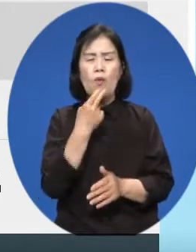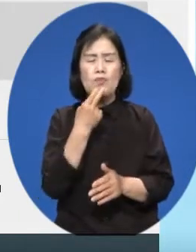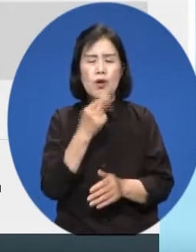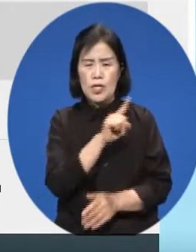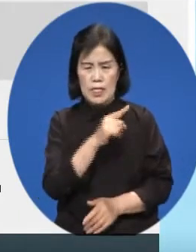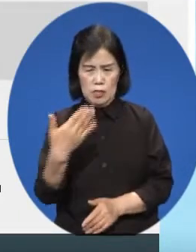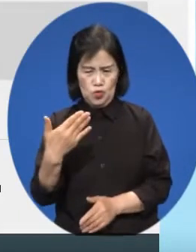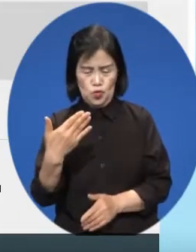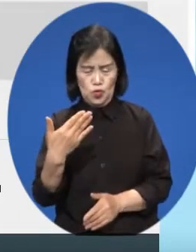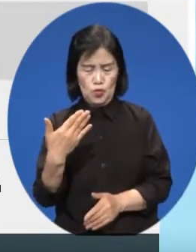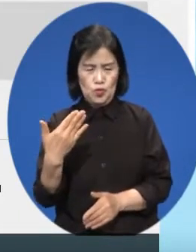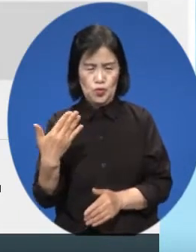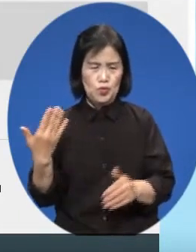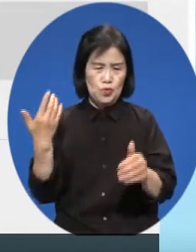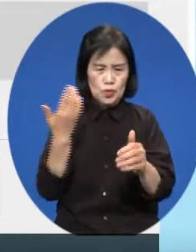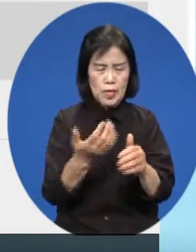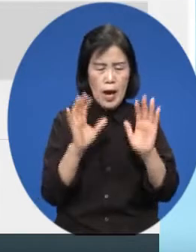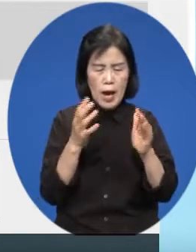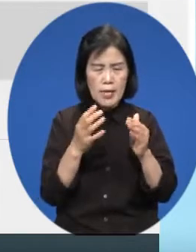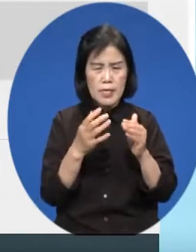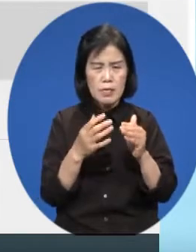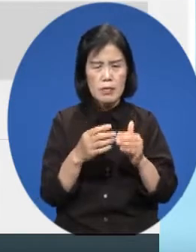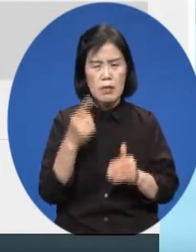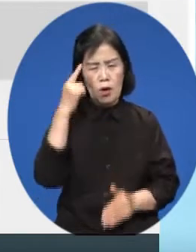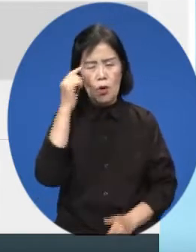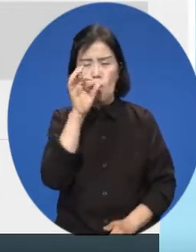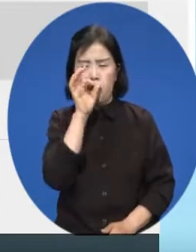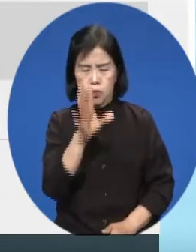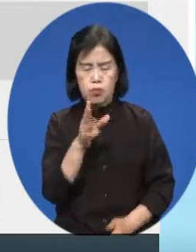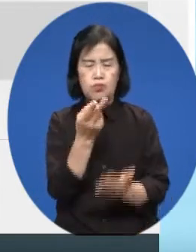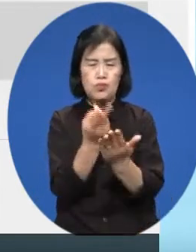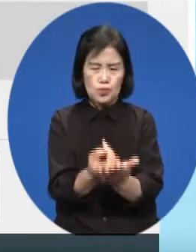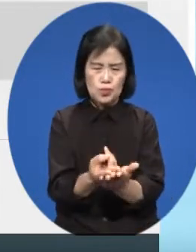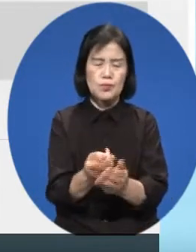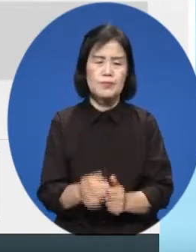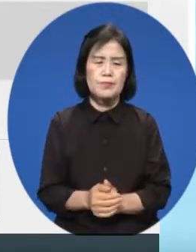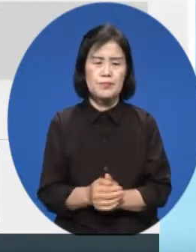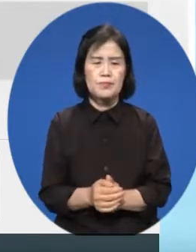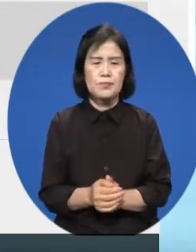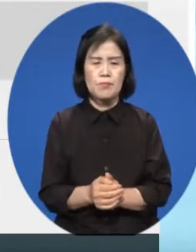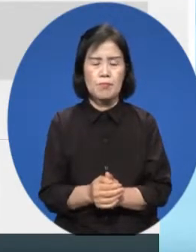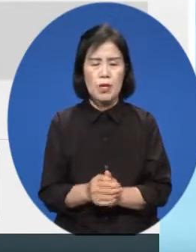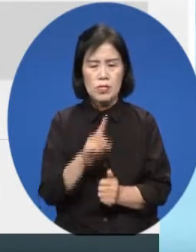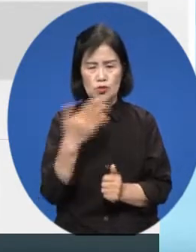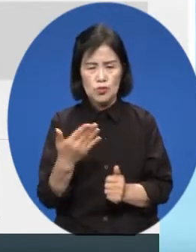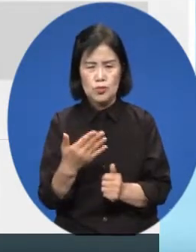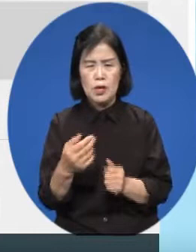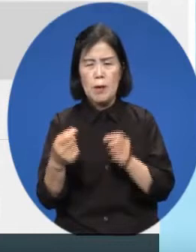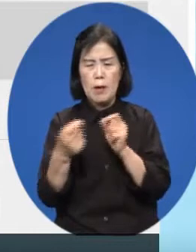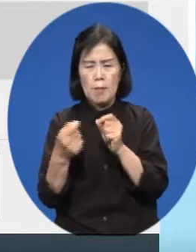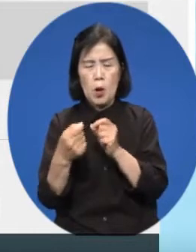구급대 가출 도출 도 그랬습니다 아이는 집안에서 의식이 없는 상태로 누워 있었는데 요 아일 구급대 가 아이를 가까운